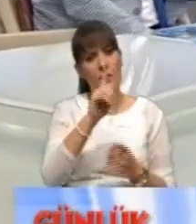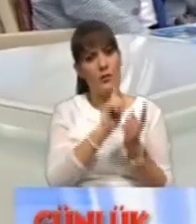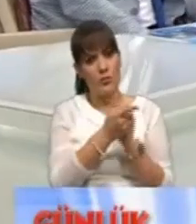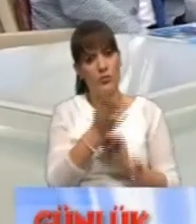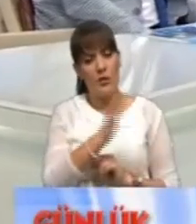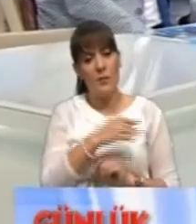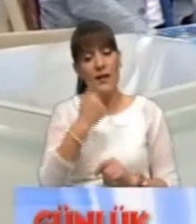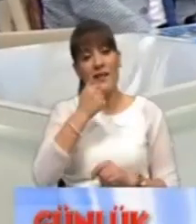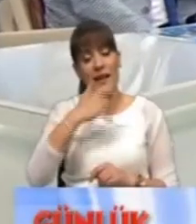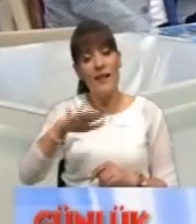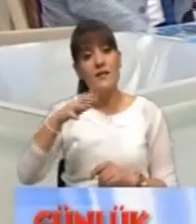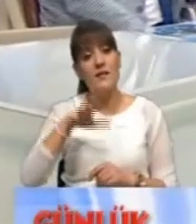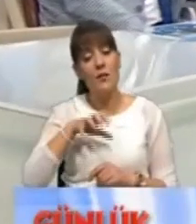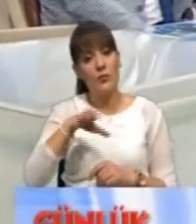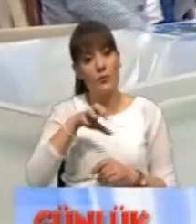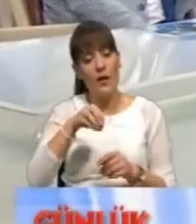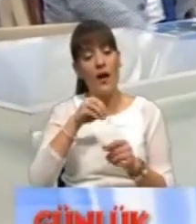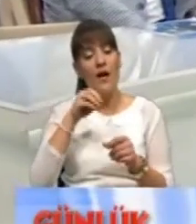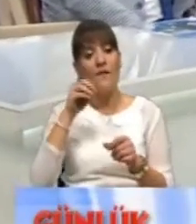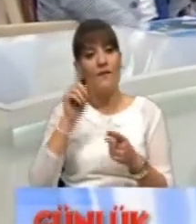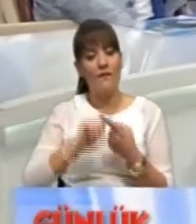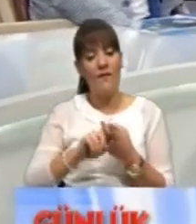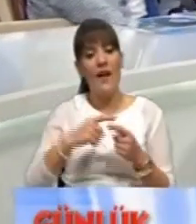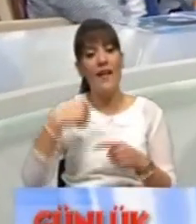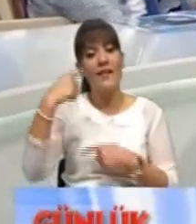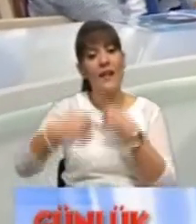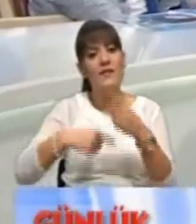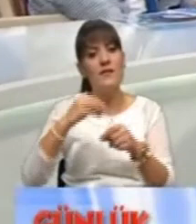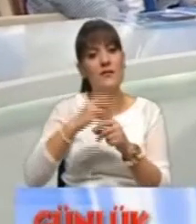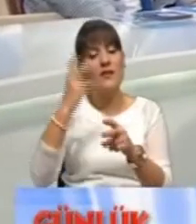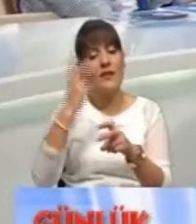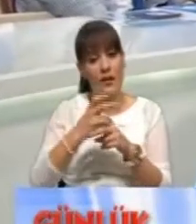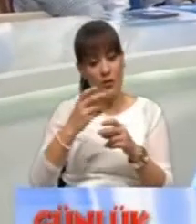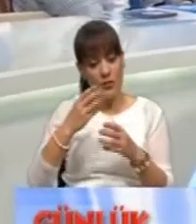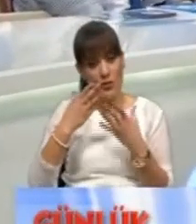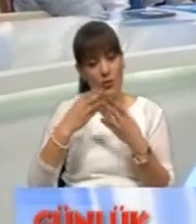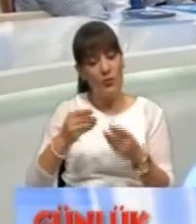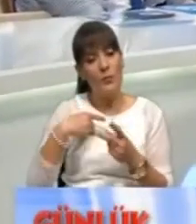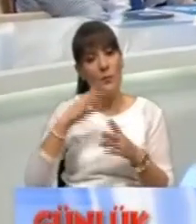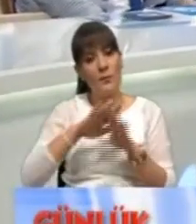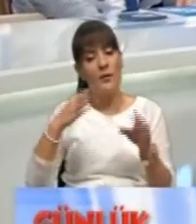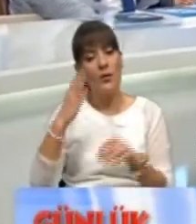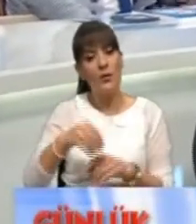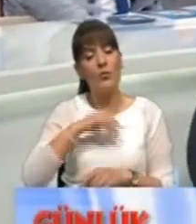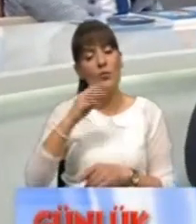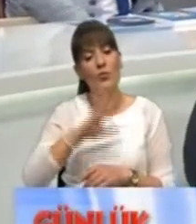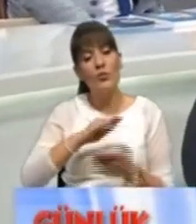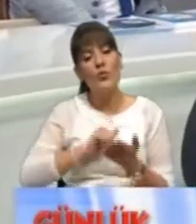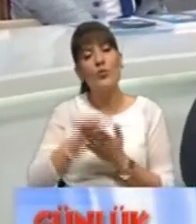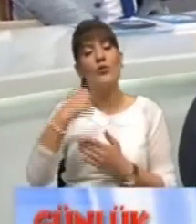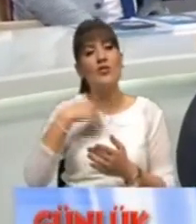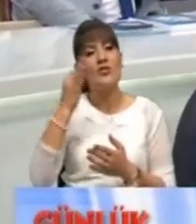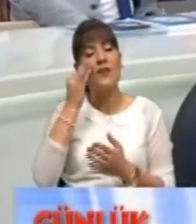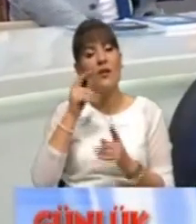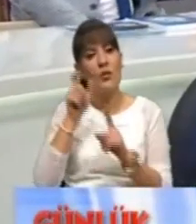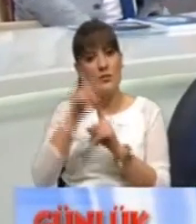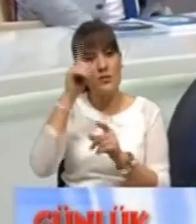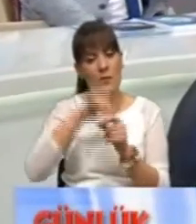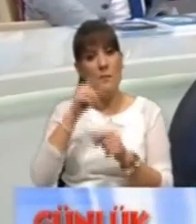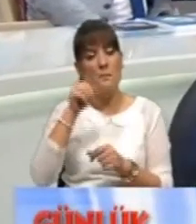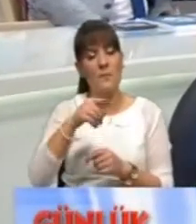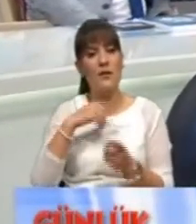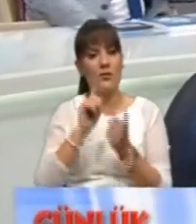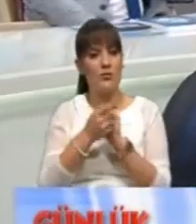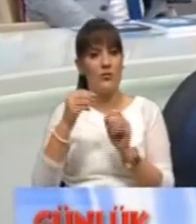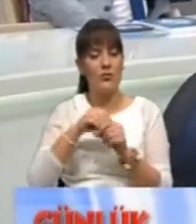ama deniz kaplumbağalarının ve nesli tükenmekte olan bütün canlıların korunması bakımından kesinlikle aslında bir bayraktar tür. Hı-hı.